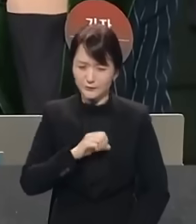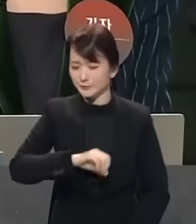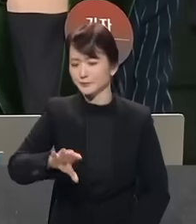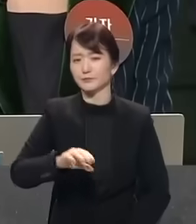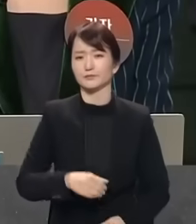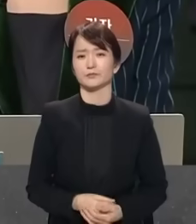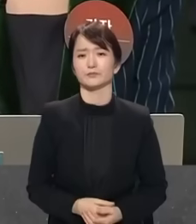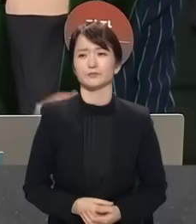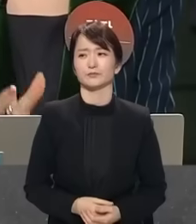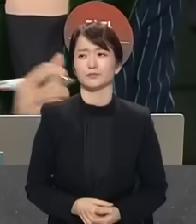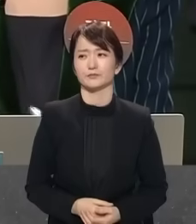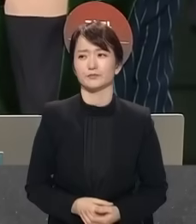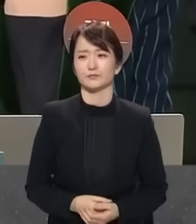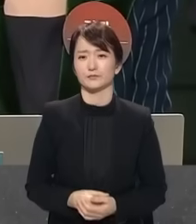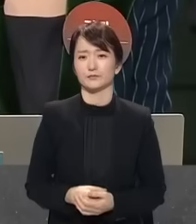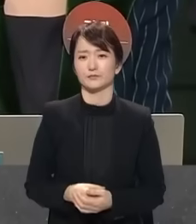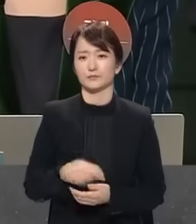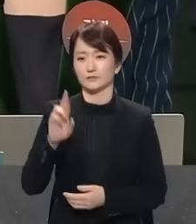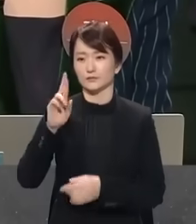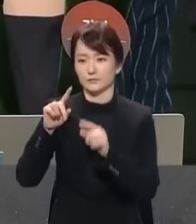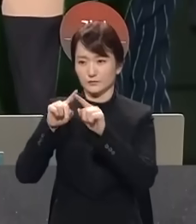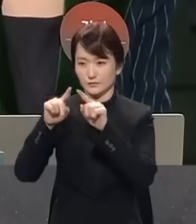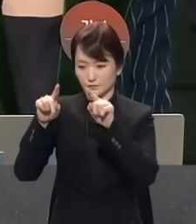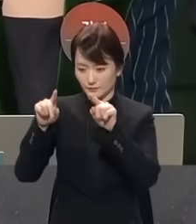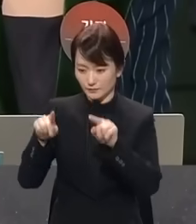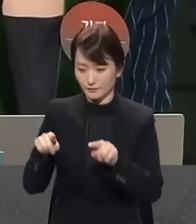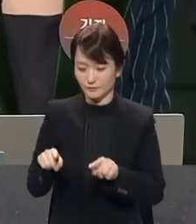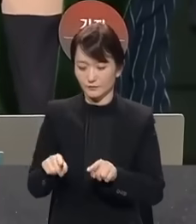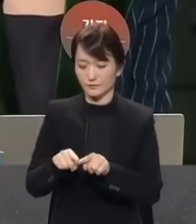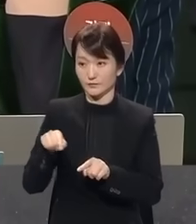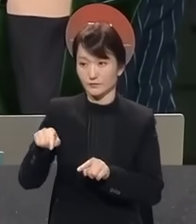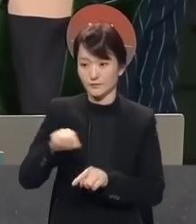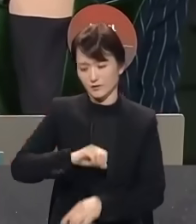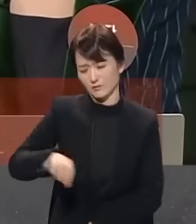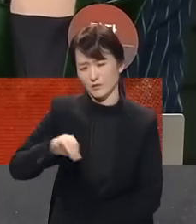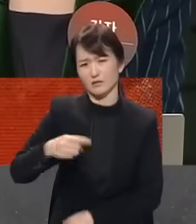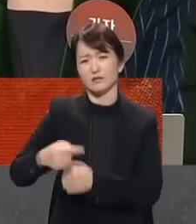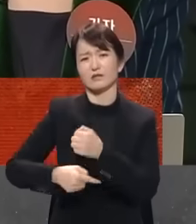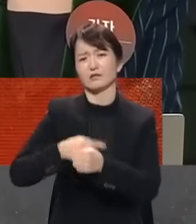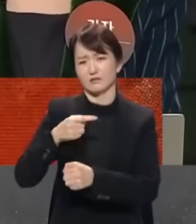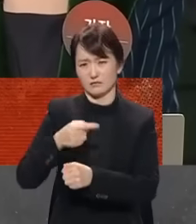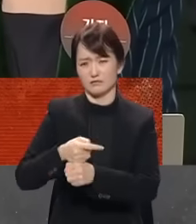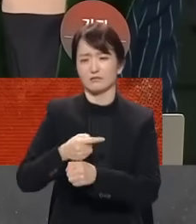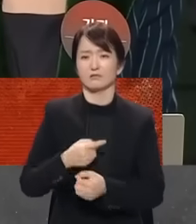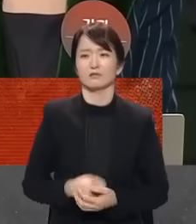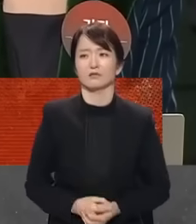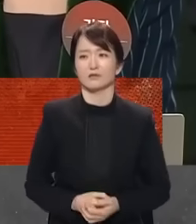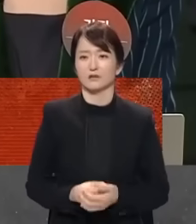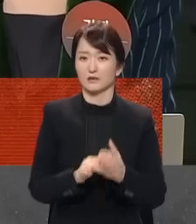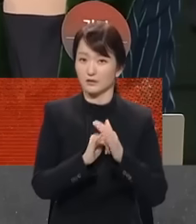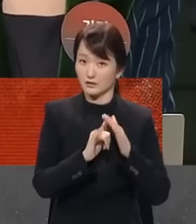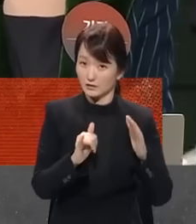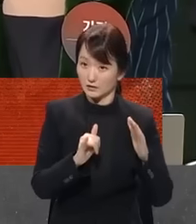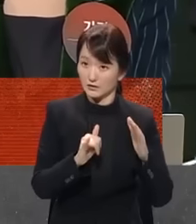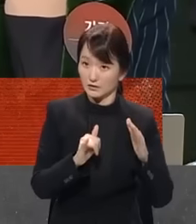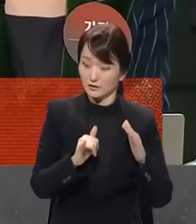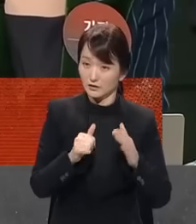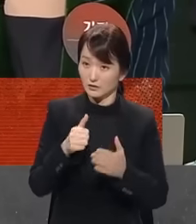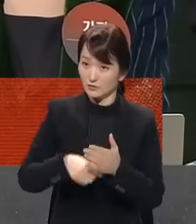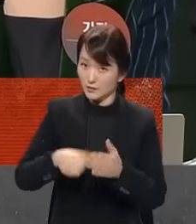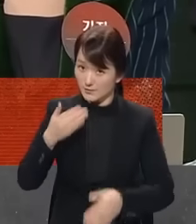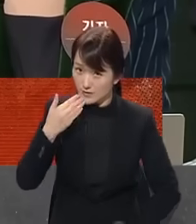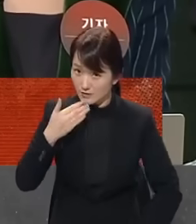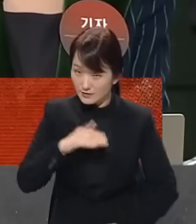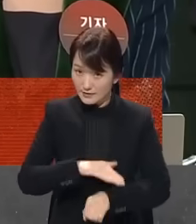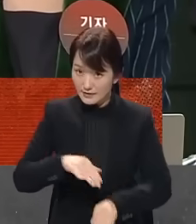그도 그럴 것이 저 홍삼 봉투 투기가 1년 넘게 이어져 오고 있었기 때문입니다. 그러면서 가족 중에 혹시 이 제품 먹는 사람 있는지